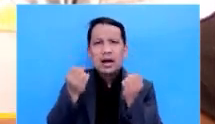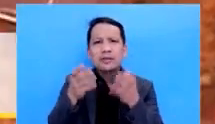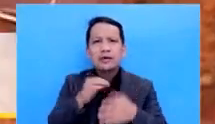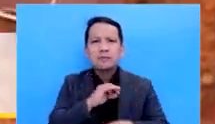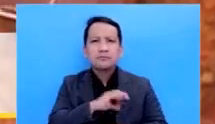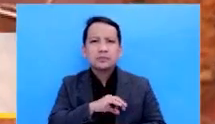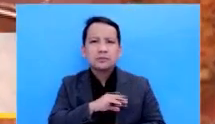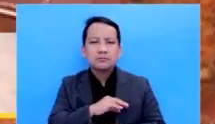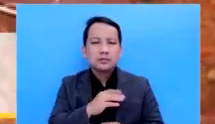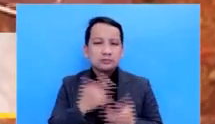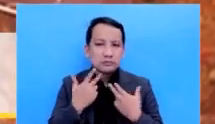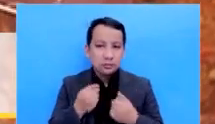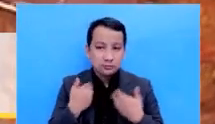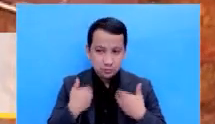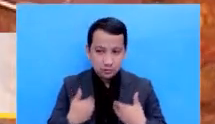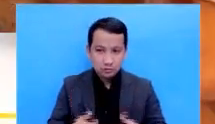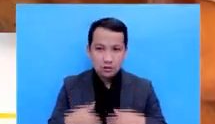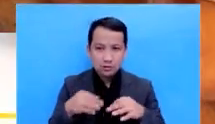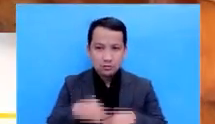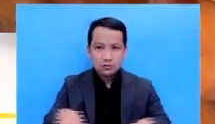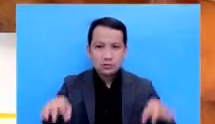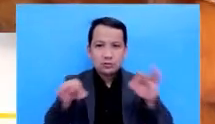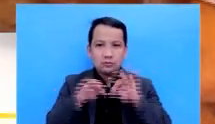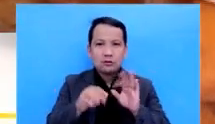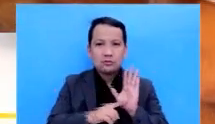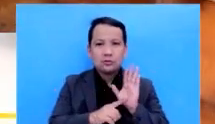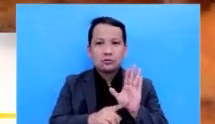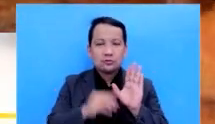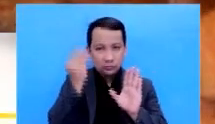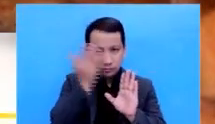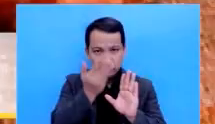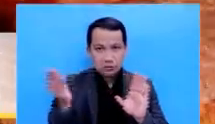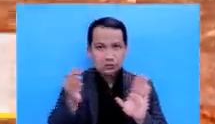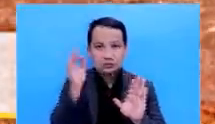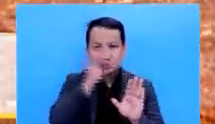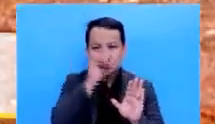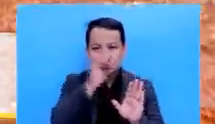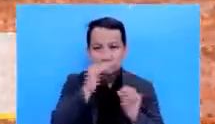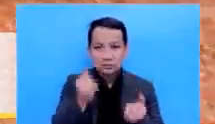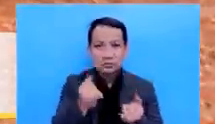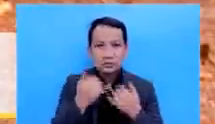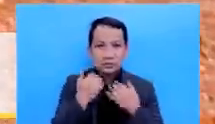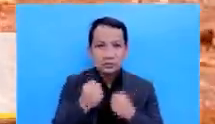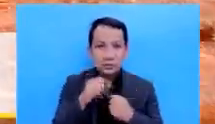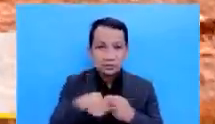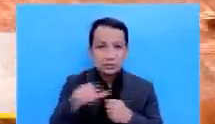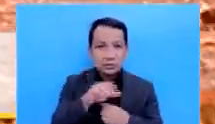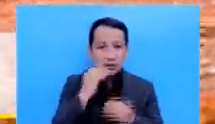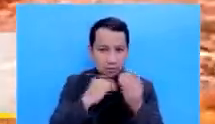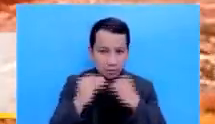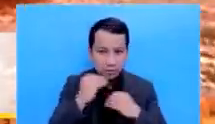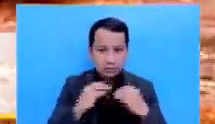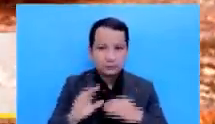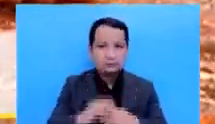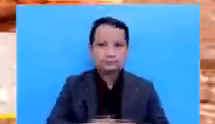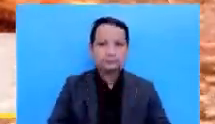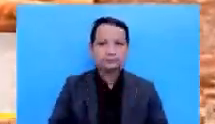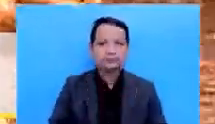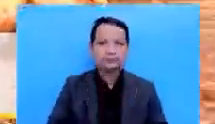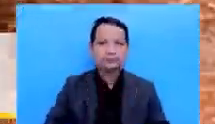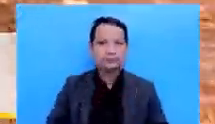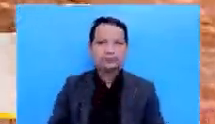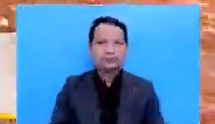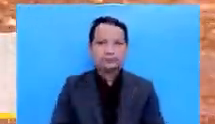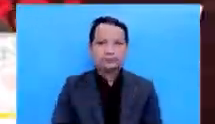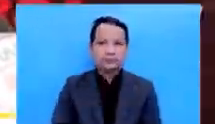kuneho, mahalaga raw na maipakilala ito sa mga Pinoy para masanay sa pagkain. Hindi pwedeng ma-replace yung